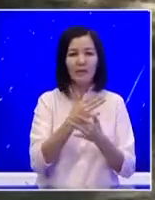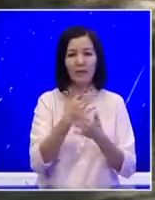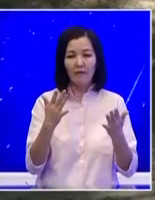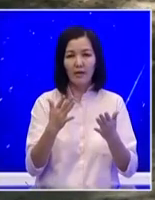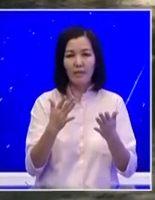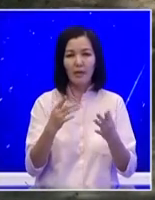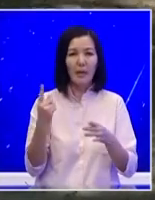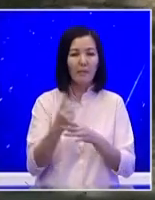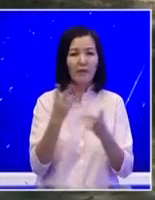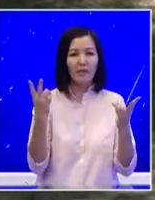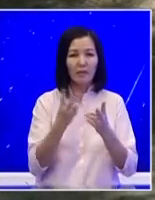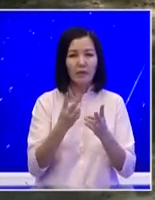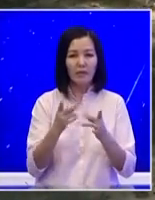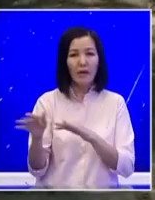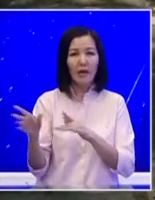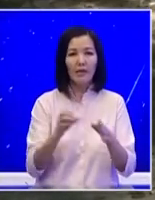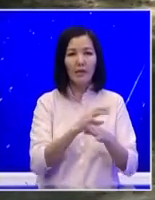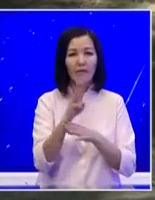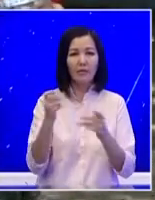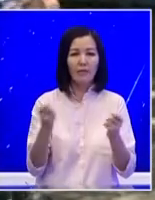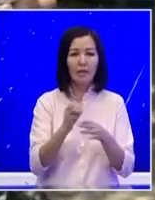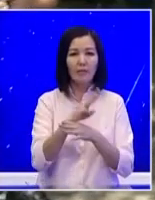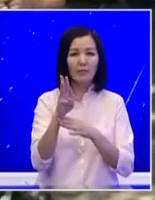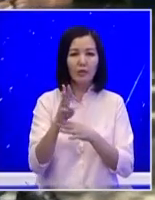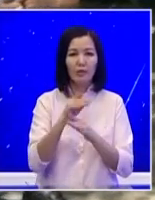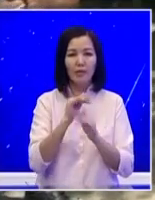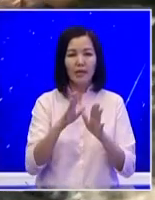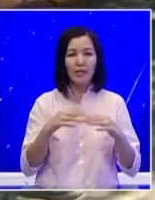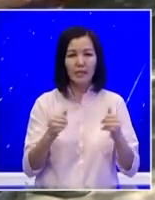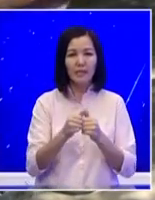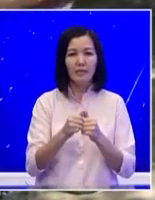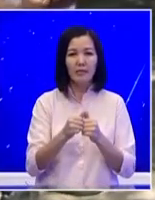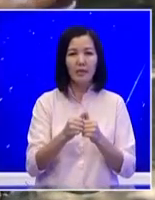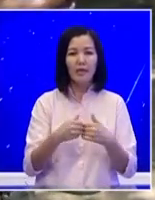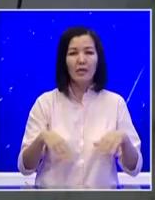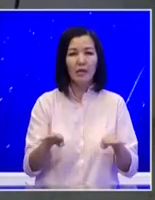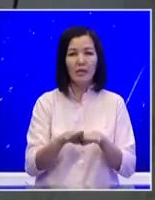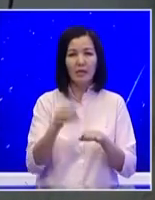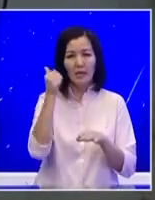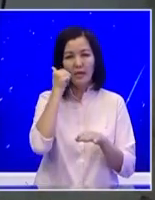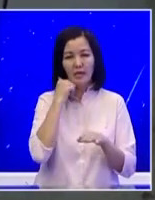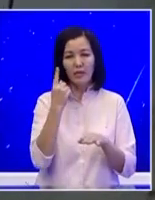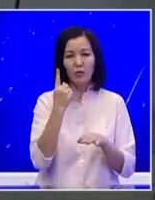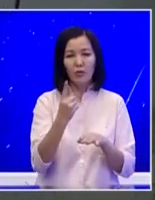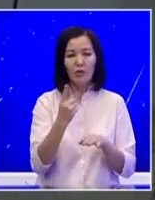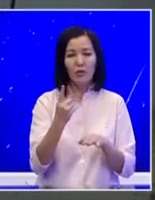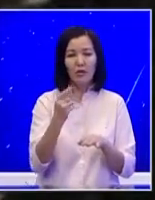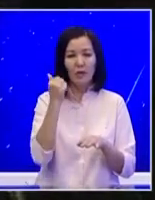товарами первой необходимости. Акцией охвачены малообеспеченные и многодетные семьи, а также одинокие пожилые люди.